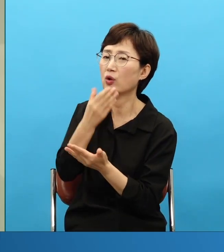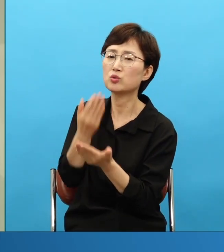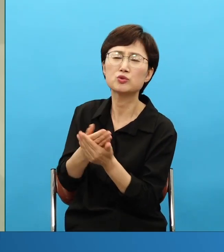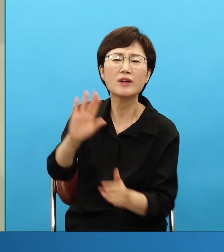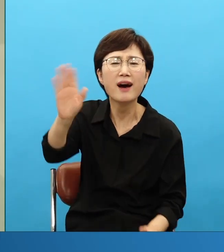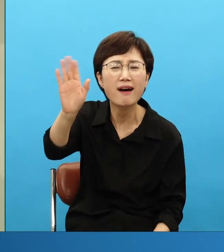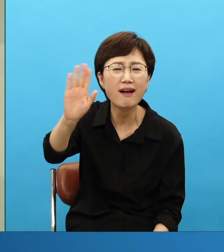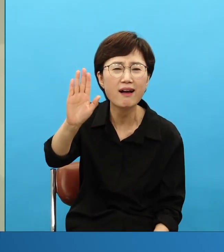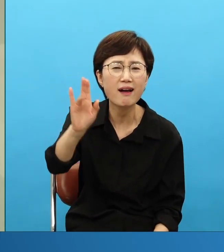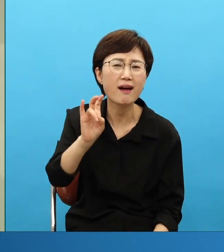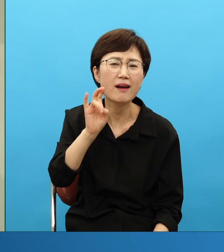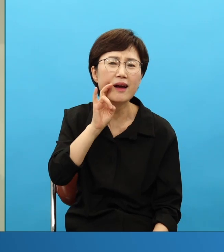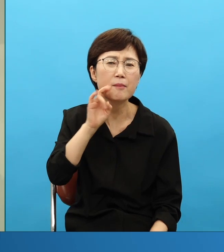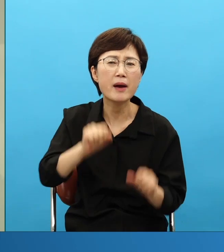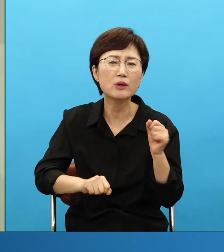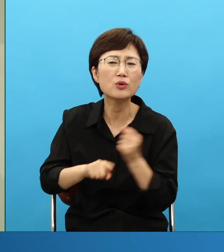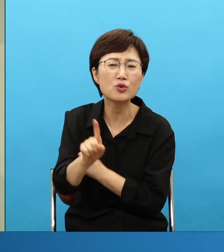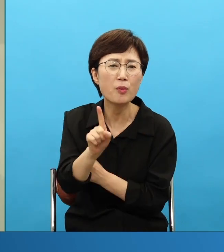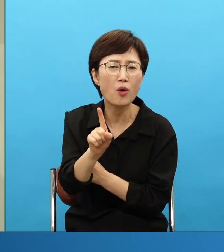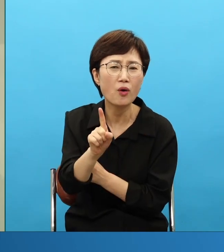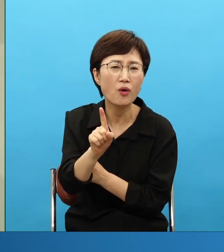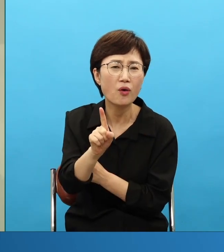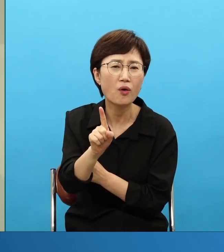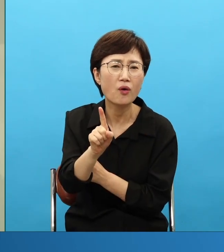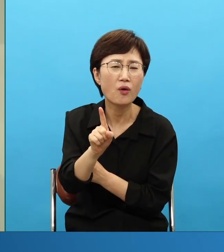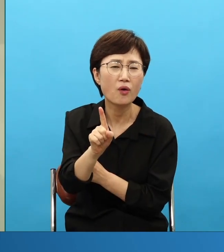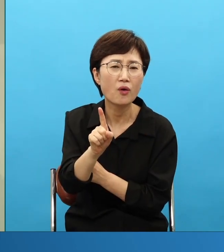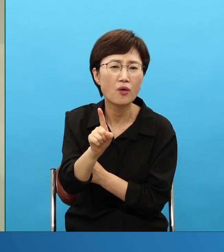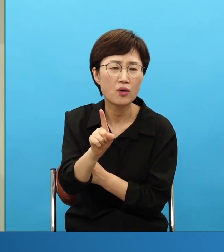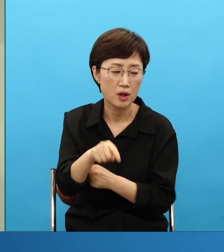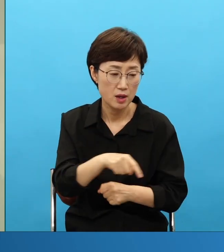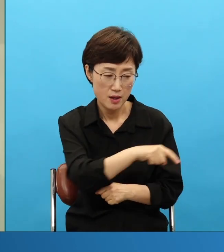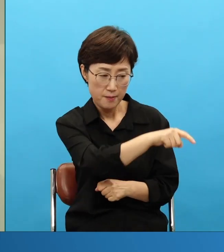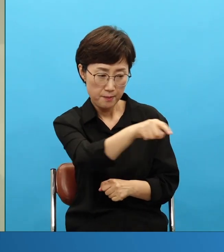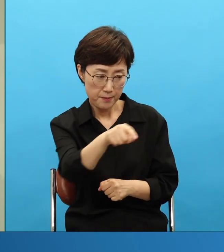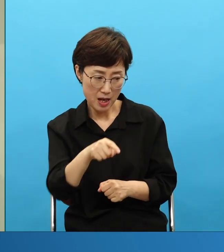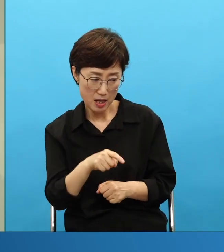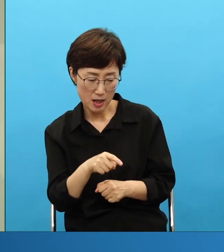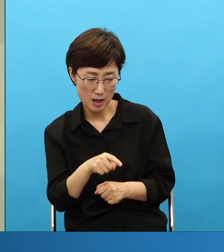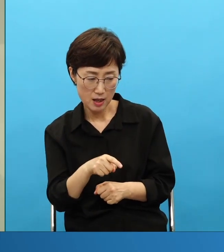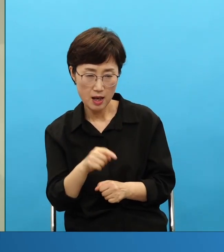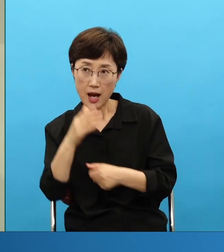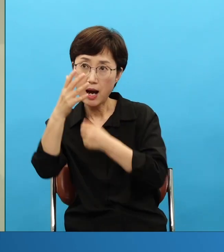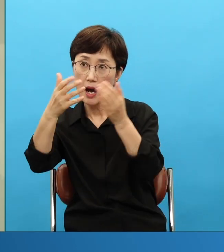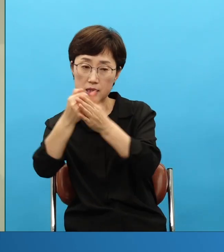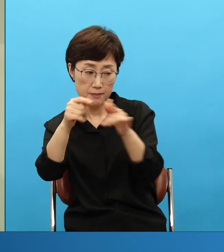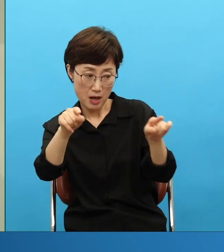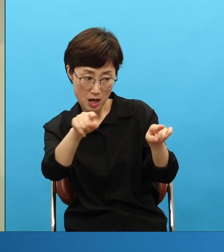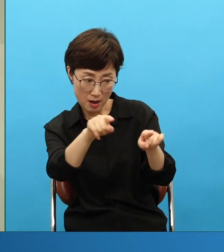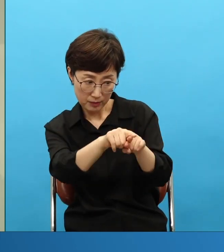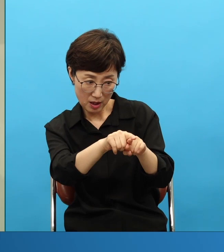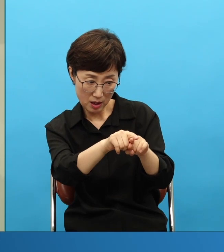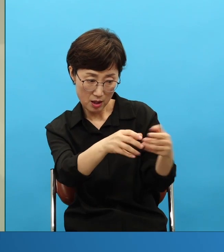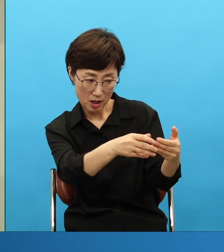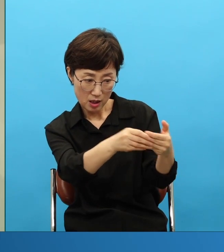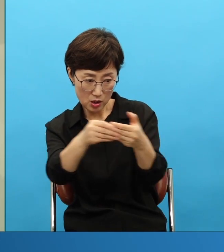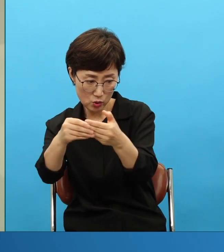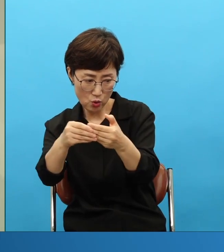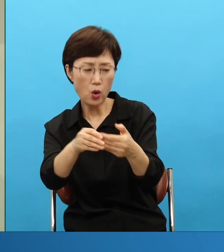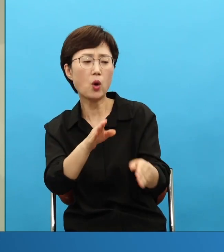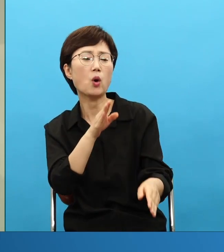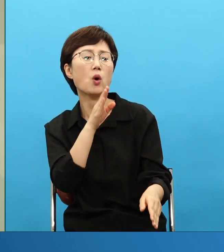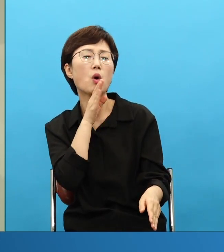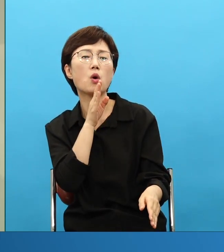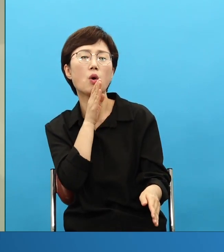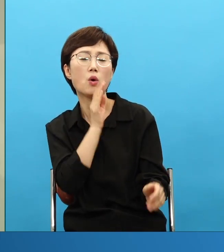God's blessings. What is this? 절대로 죽어서는 안 된다는 사람 그 사람을 알은 거예요. That she recognized that there are 그렇죠? people that could not be put